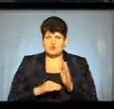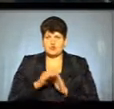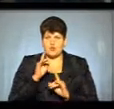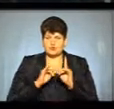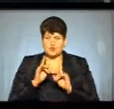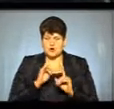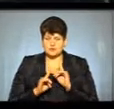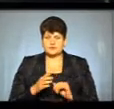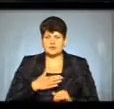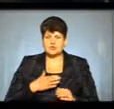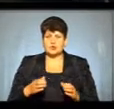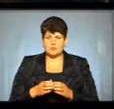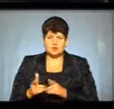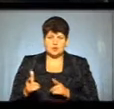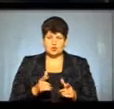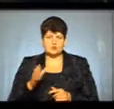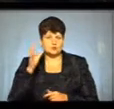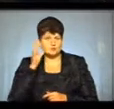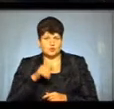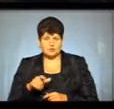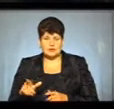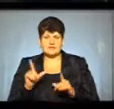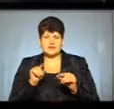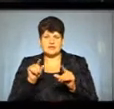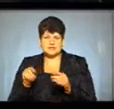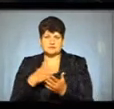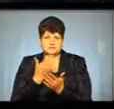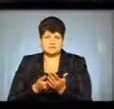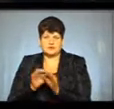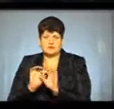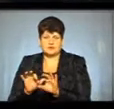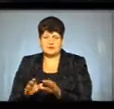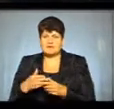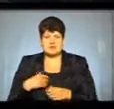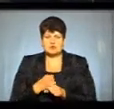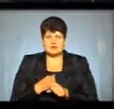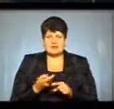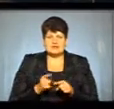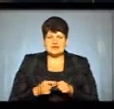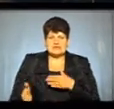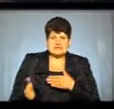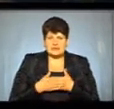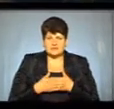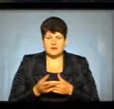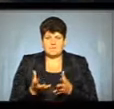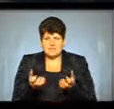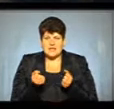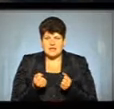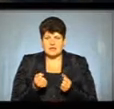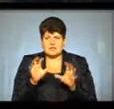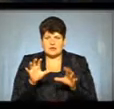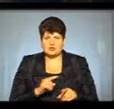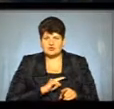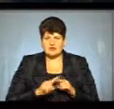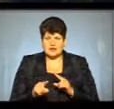команда готова чути людей, тому ми їздимо і презентуємо. Ми ж не зробили це все закритими дверима, прийняли закон швиденько і представили перед